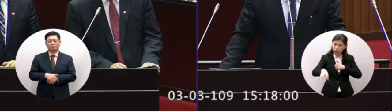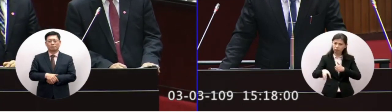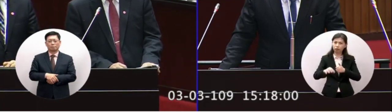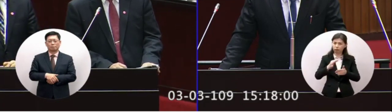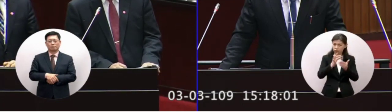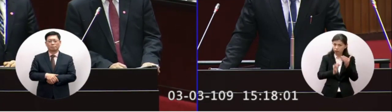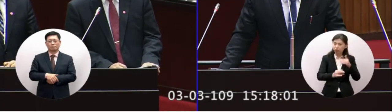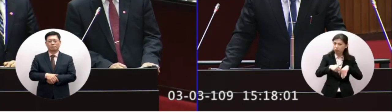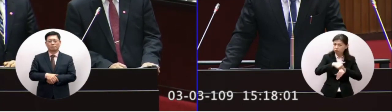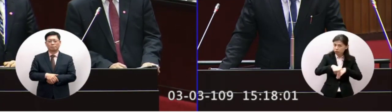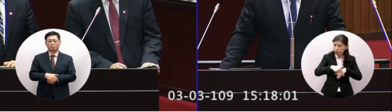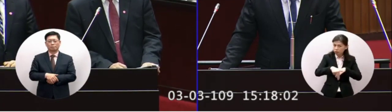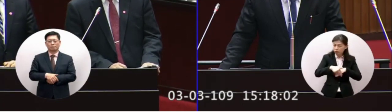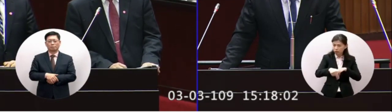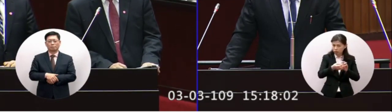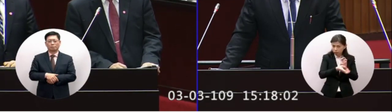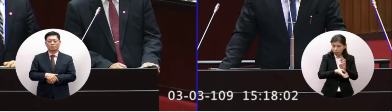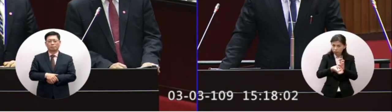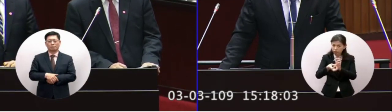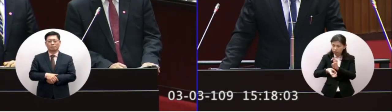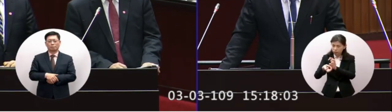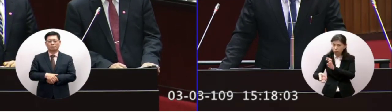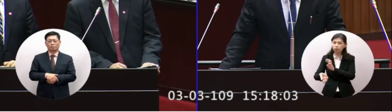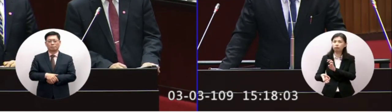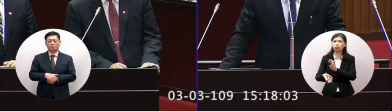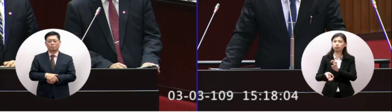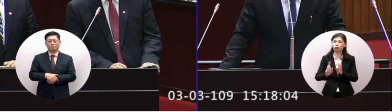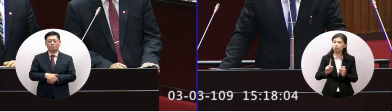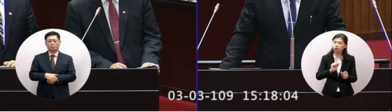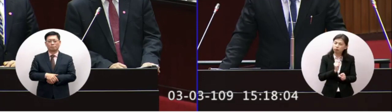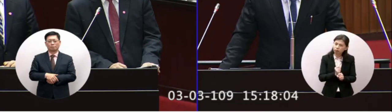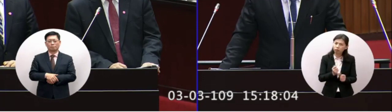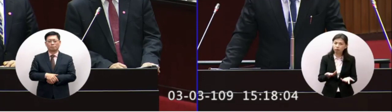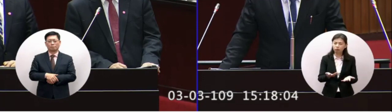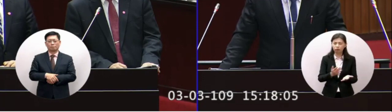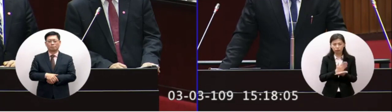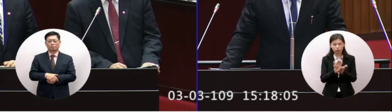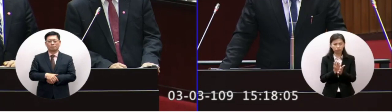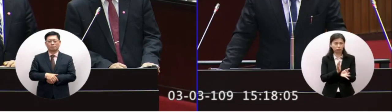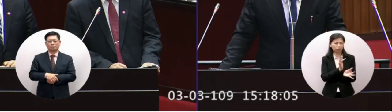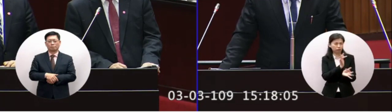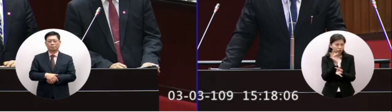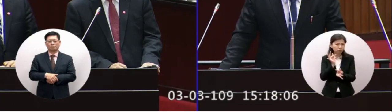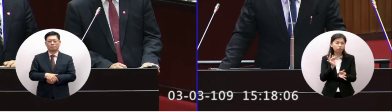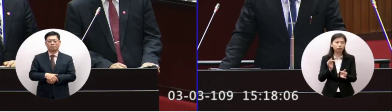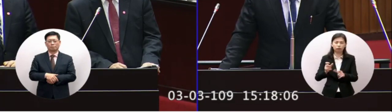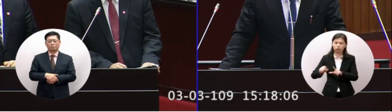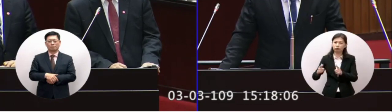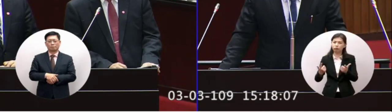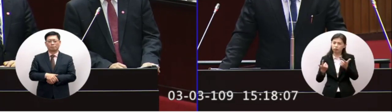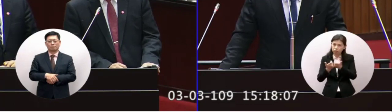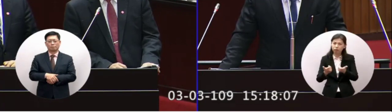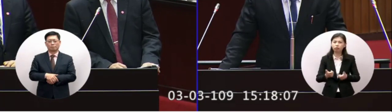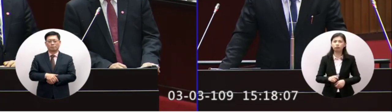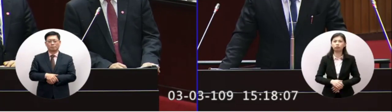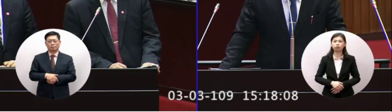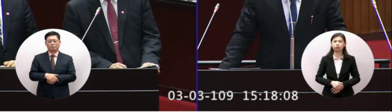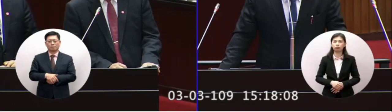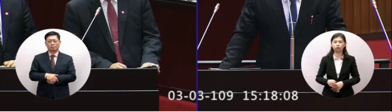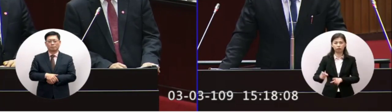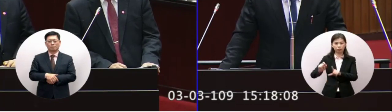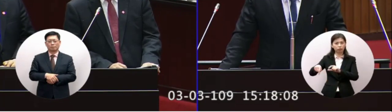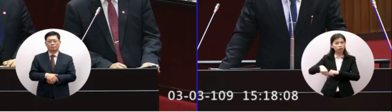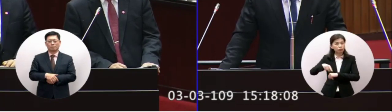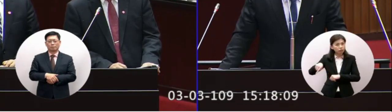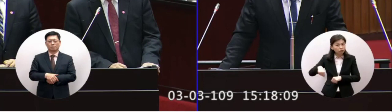订立相关的办法执法，在认定上还有执行上，其实要更加的具体落实符合产业的需求，因为相关